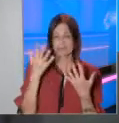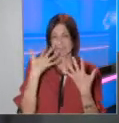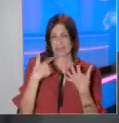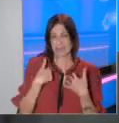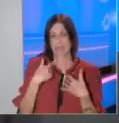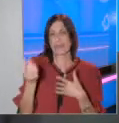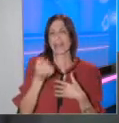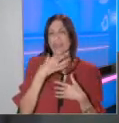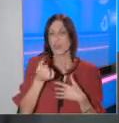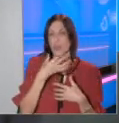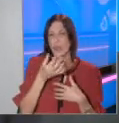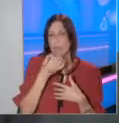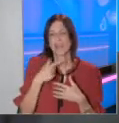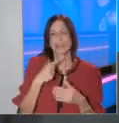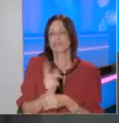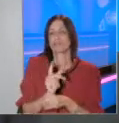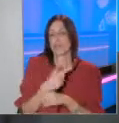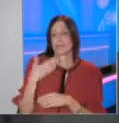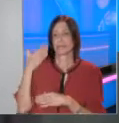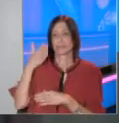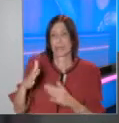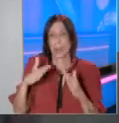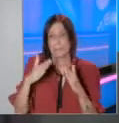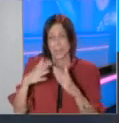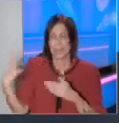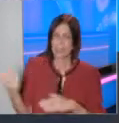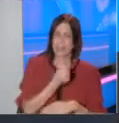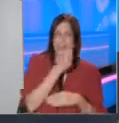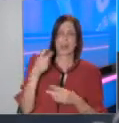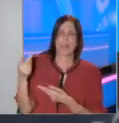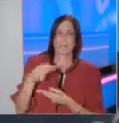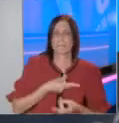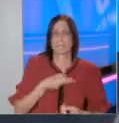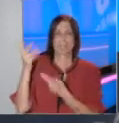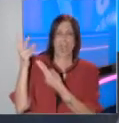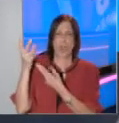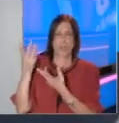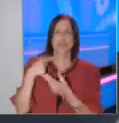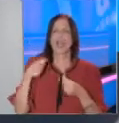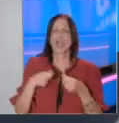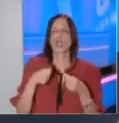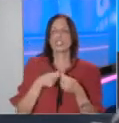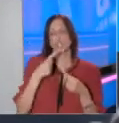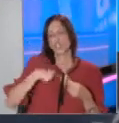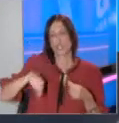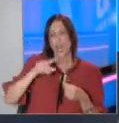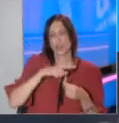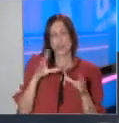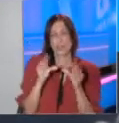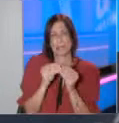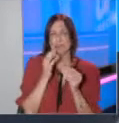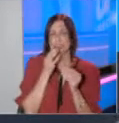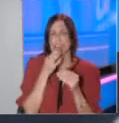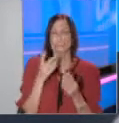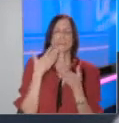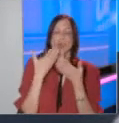לקחו כדורים, ואנחנו מיד אצלם בבית ומביאים אותם לבית החולים. זאת אומרת, הקשר שלנו איתם